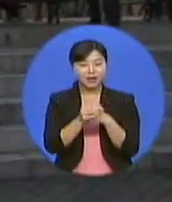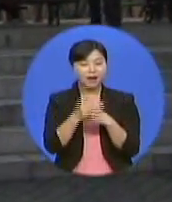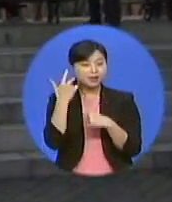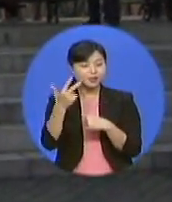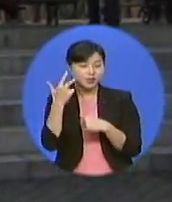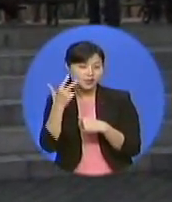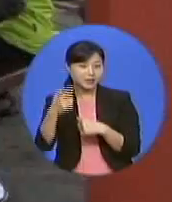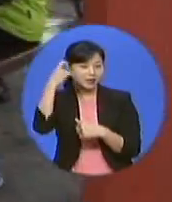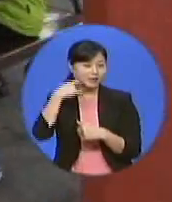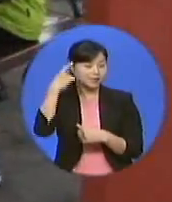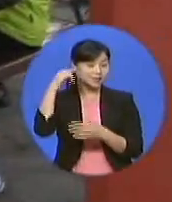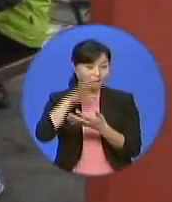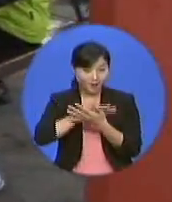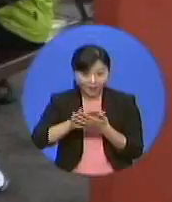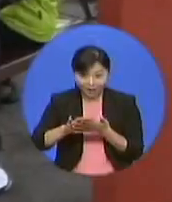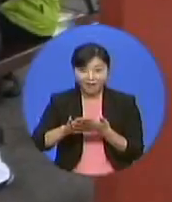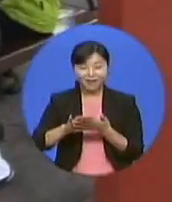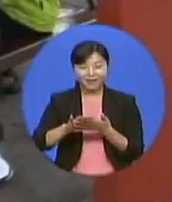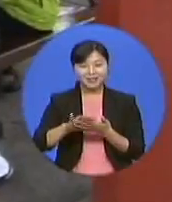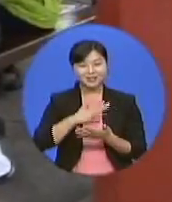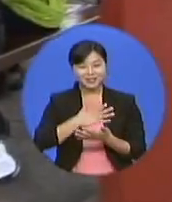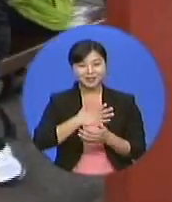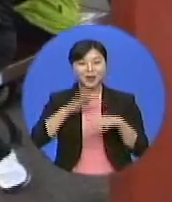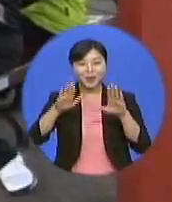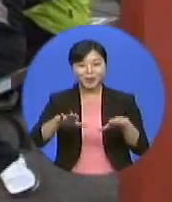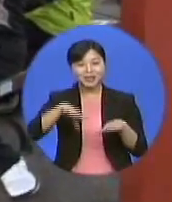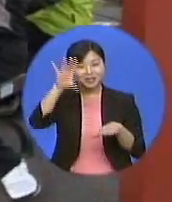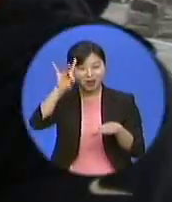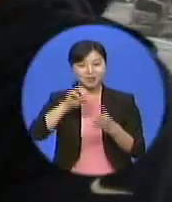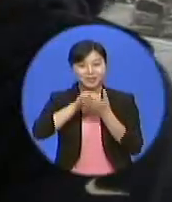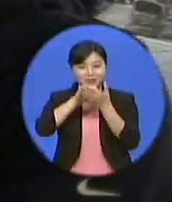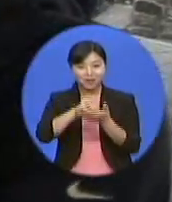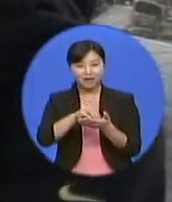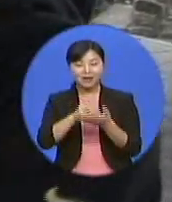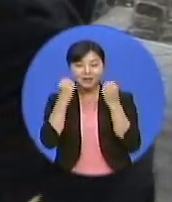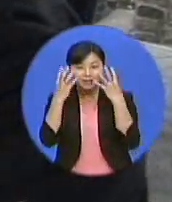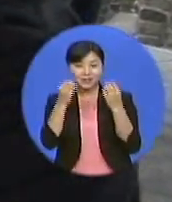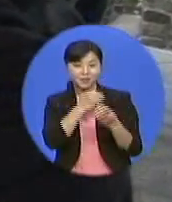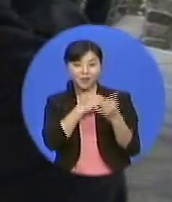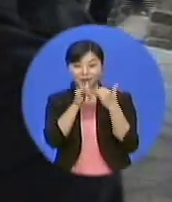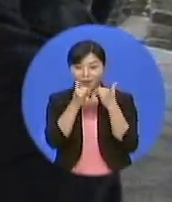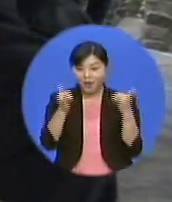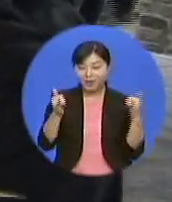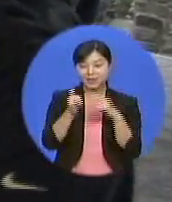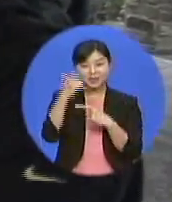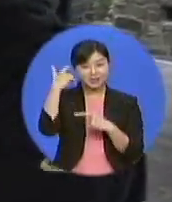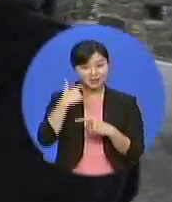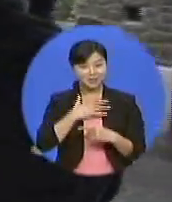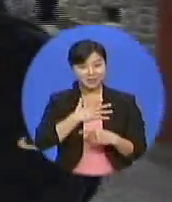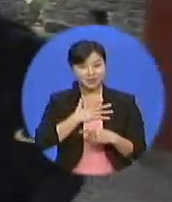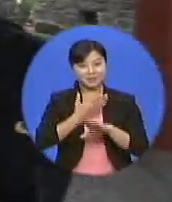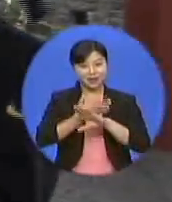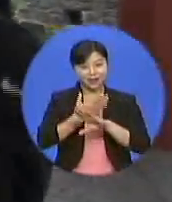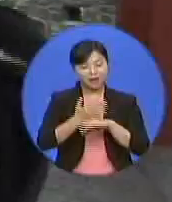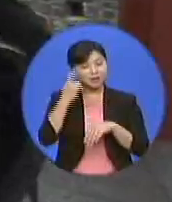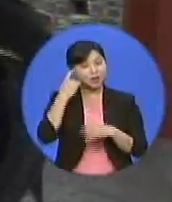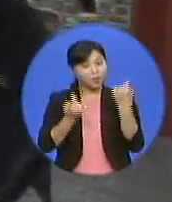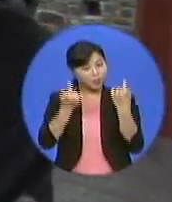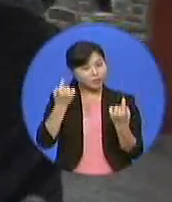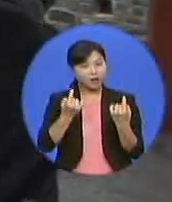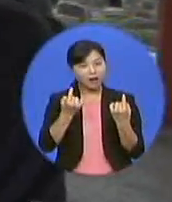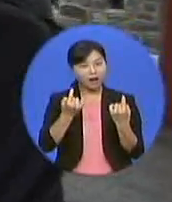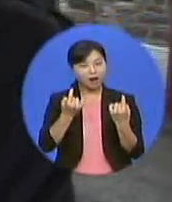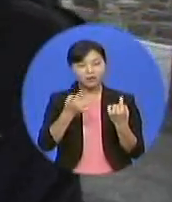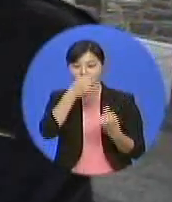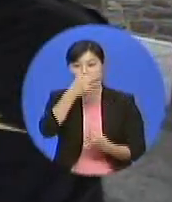기분이지만 오늘 처음 온 신입 회원들은 기분이 남다르다. 생각보다 많이 힘들진 않네요. 본래 이제 오면서 힘들 걸로